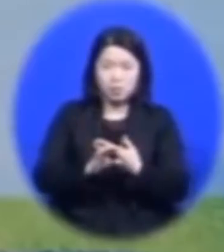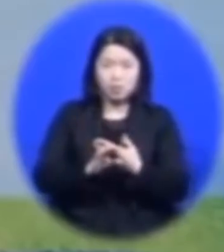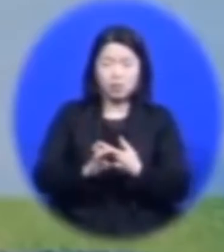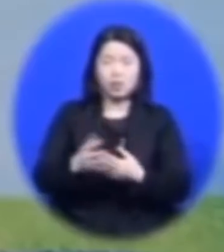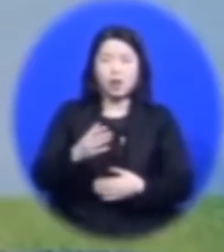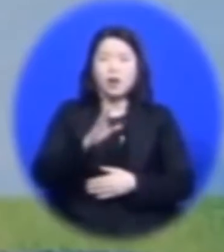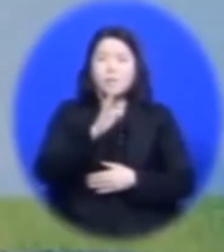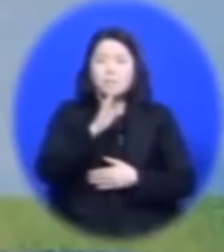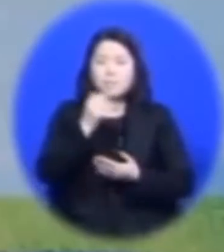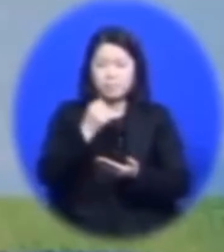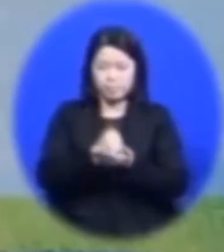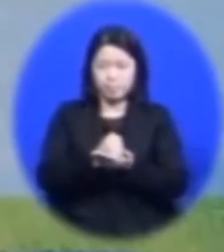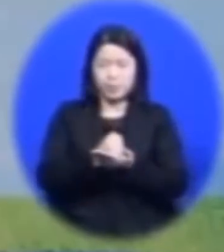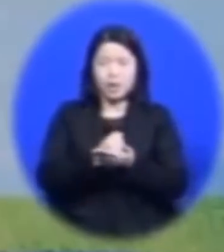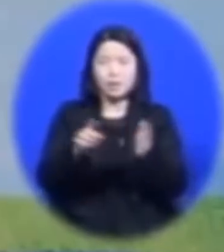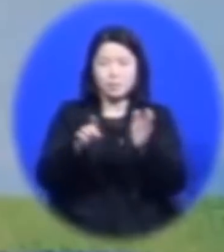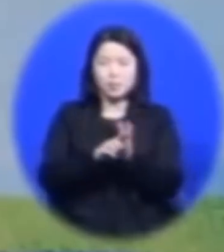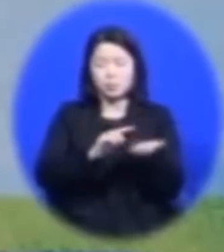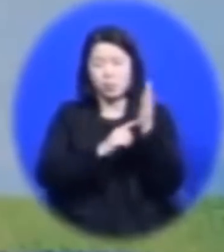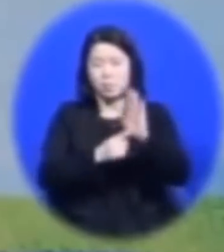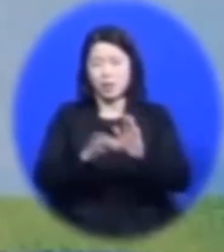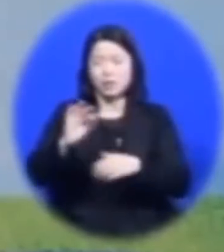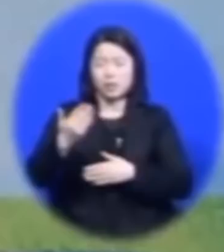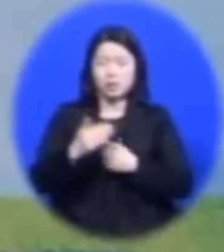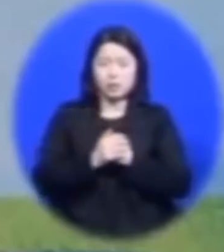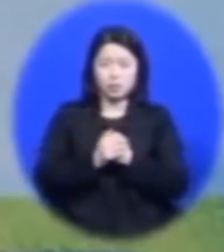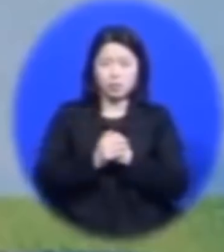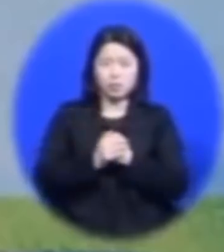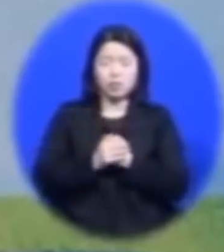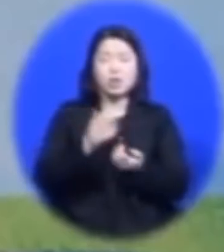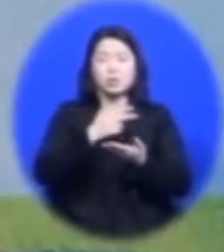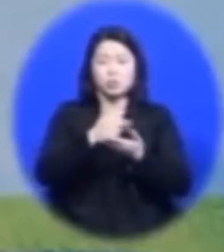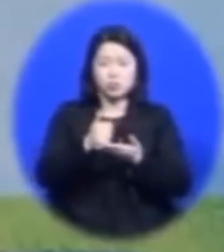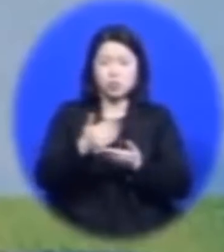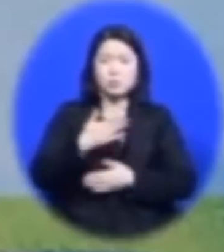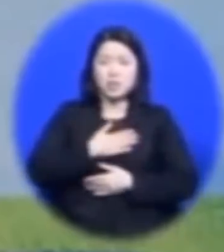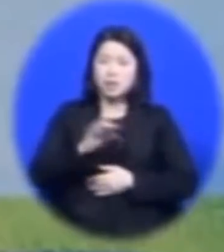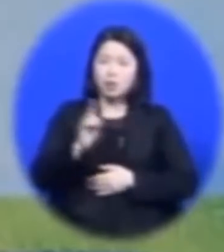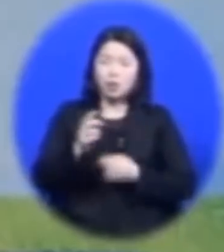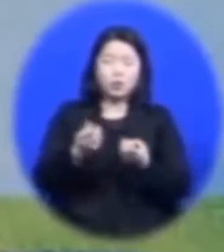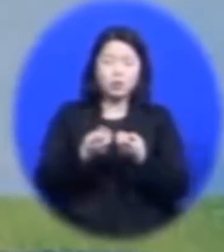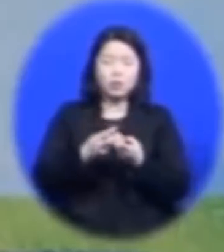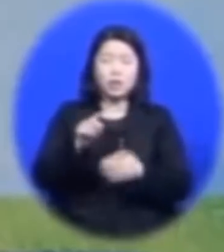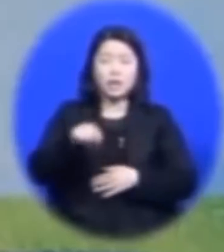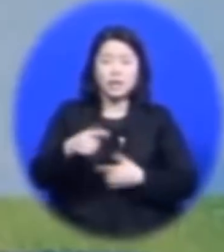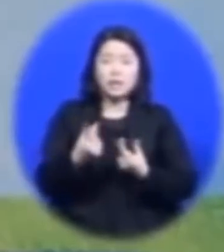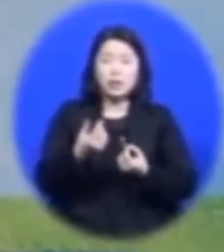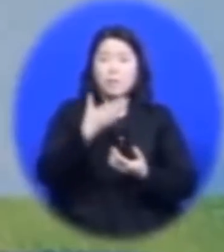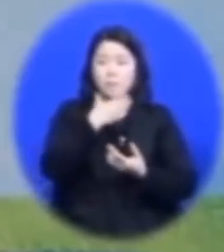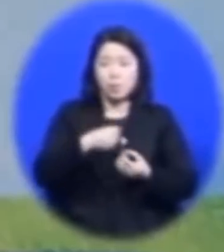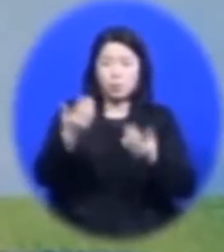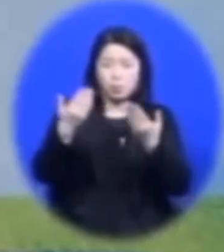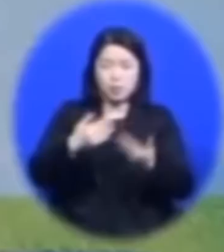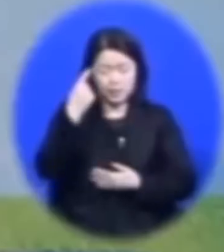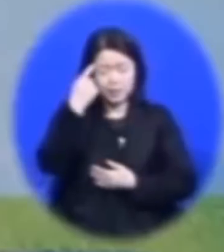합당한 믿음으로 발랑 알 수 있죠 주님 제가 어떻게 이런 복을 받았습니다